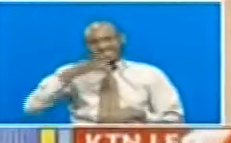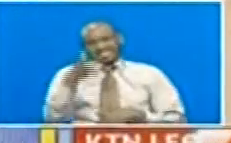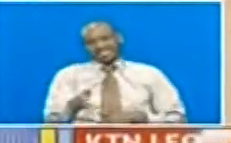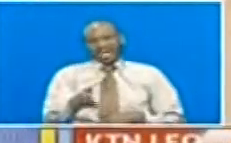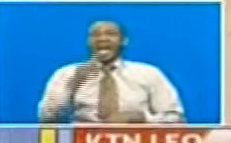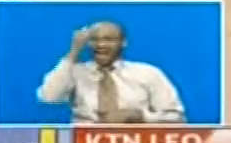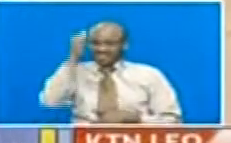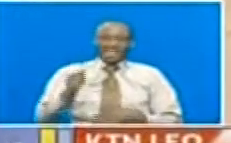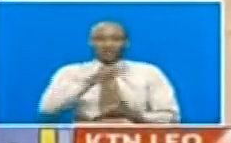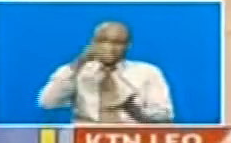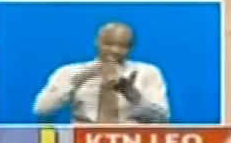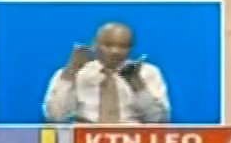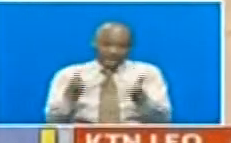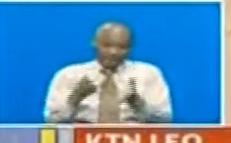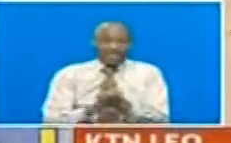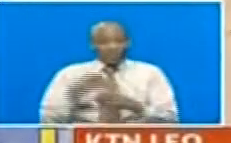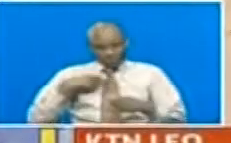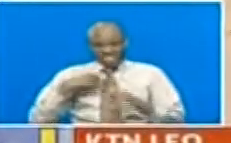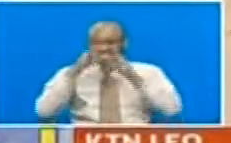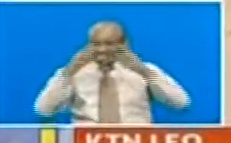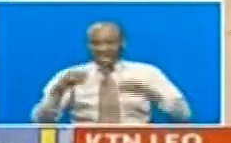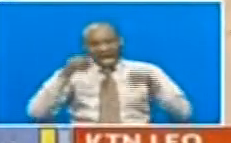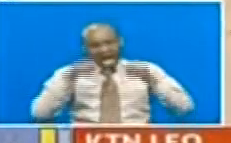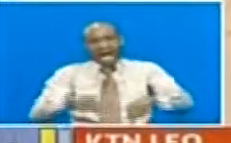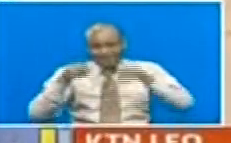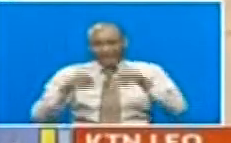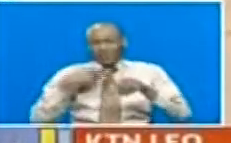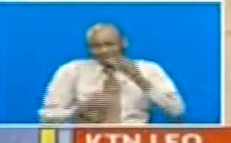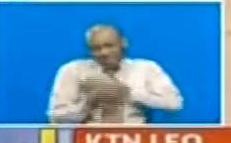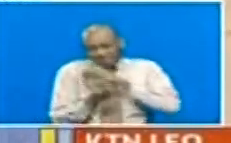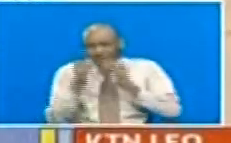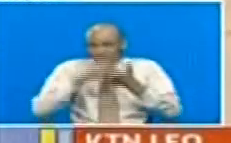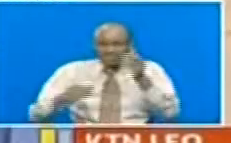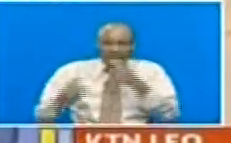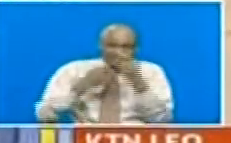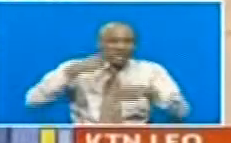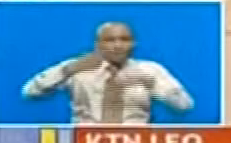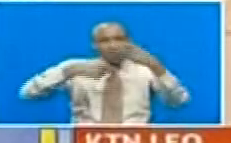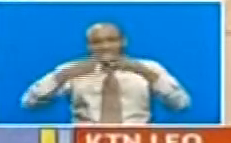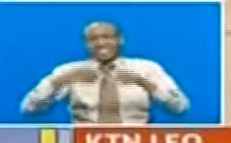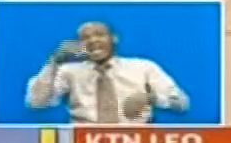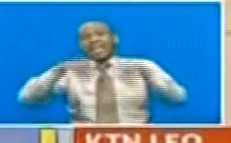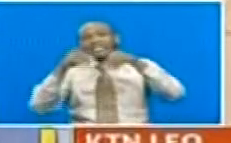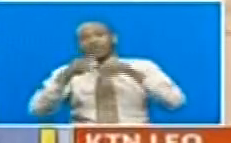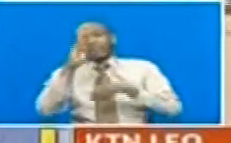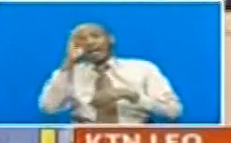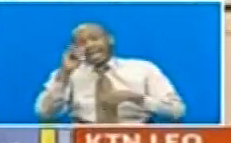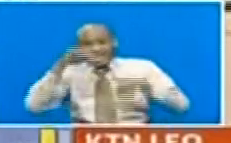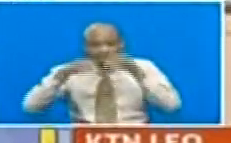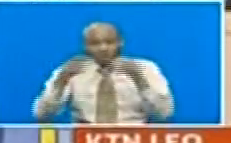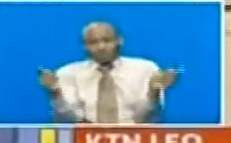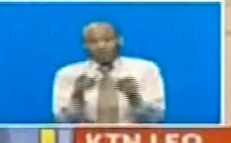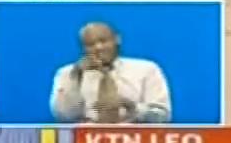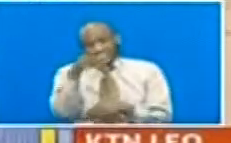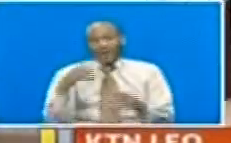Kati katika kaunti ya Kajiado ambapo tumekita kambi ili kuweza kuelezea shughuli nzima ya hapo kesho katika uchaguzi mdogo wa eneo bunge la Kajiado